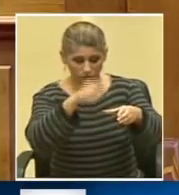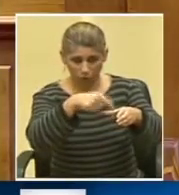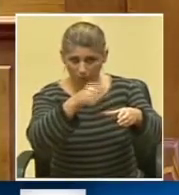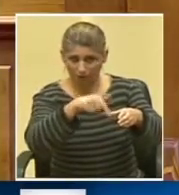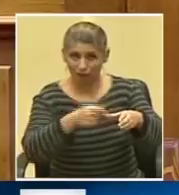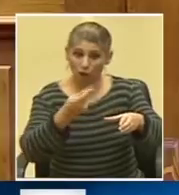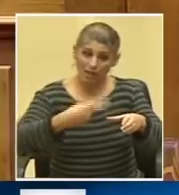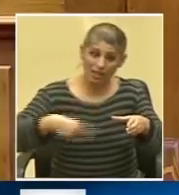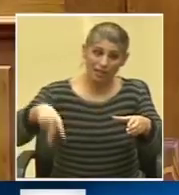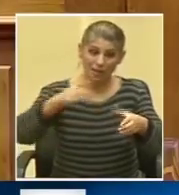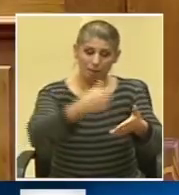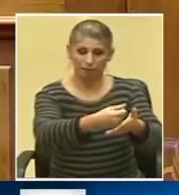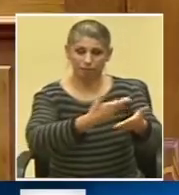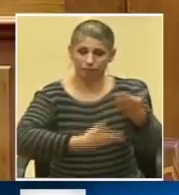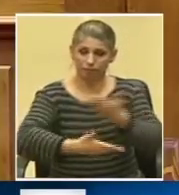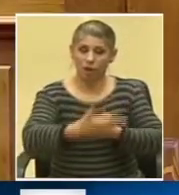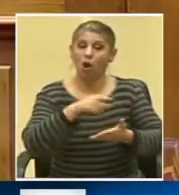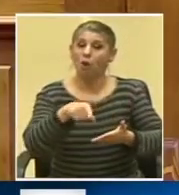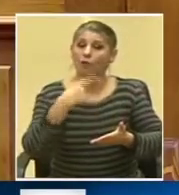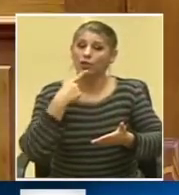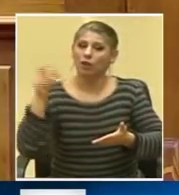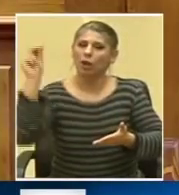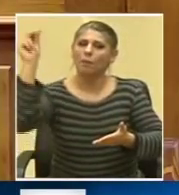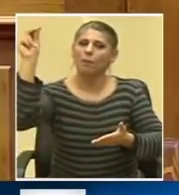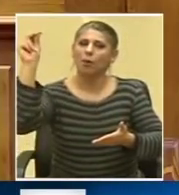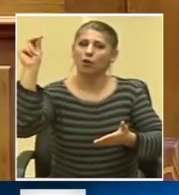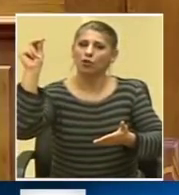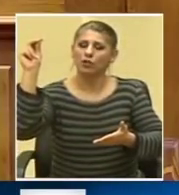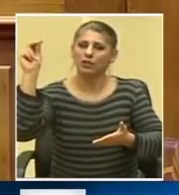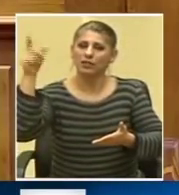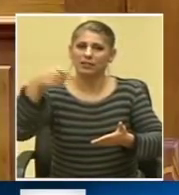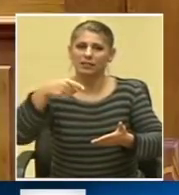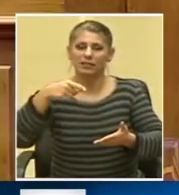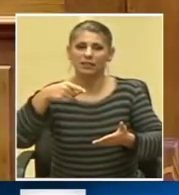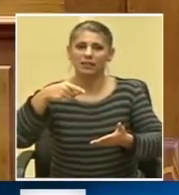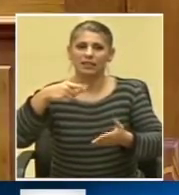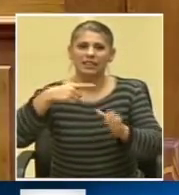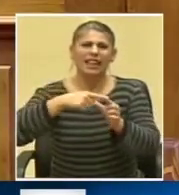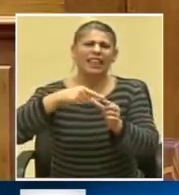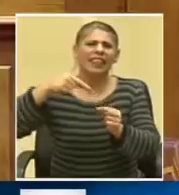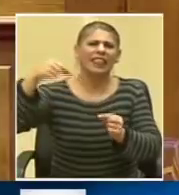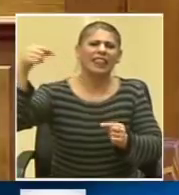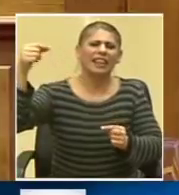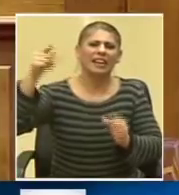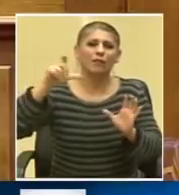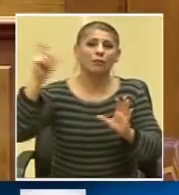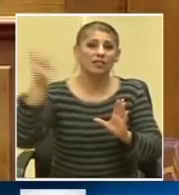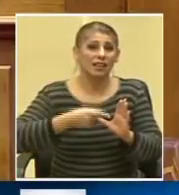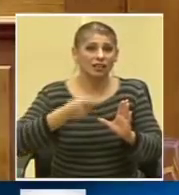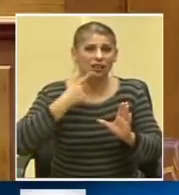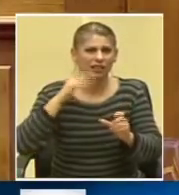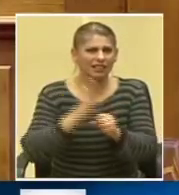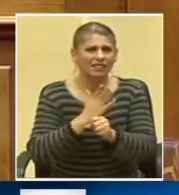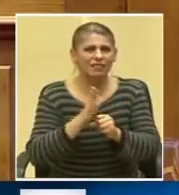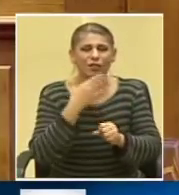αυτές που υπόσχονταν στη χιλή 70% και καταστράφηκαν γιατί